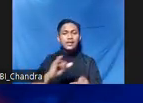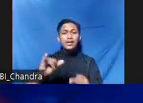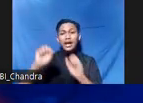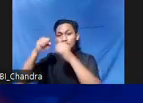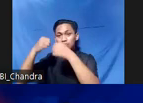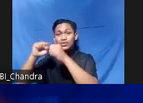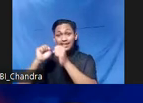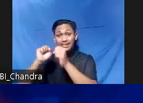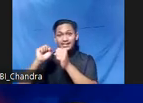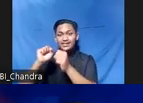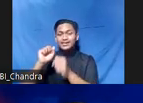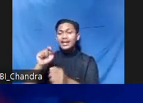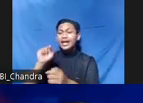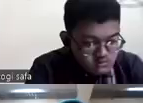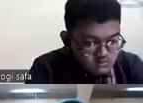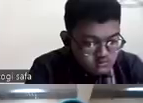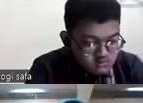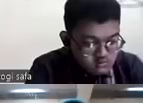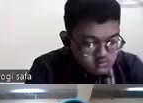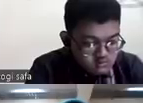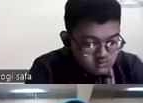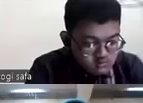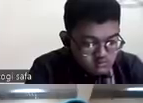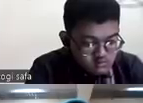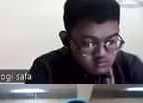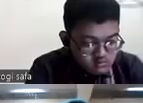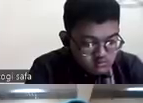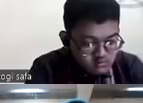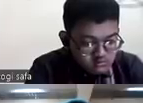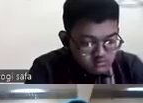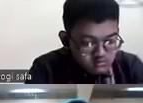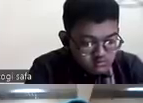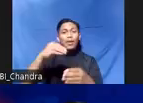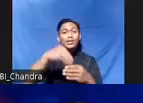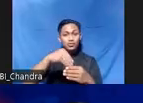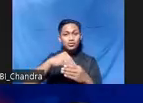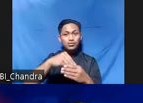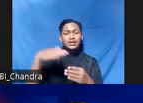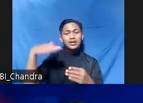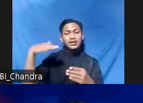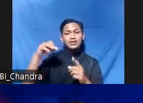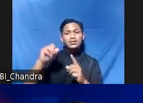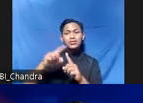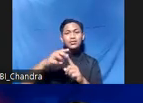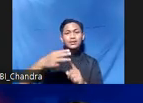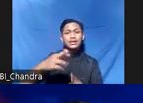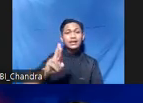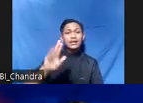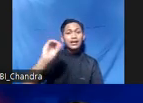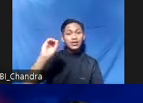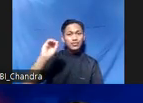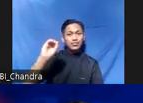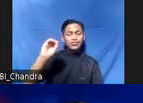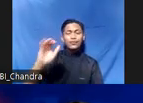klik metadata akan masuk di utero nya selain itu juga bisa di custom ya Jadi nanti di menu sendiri nanti teman-teman bisa